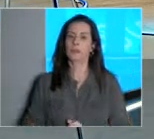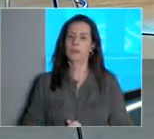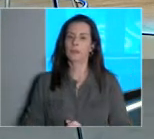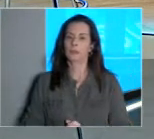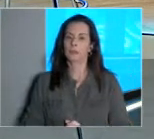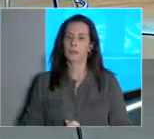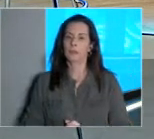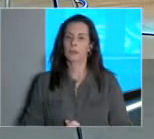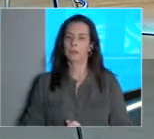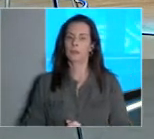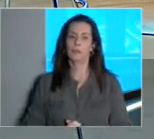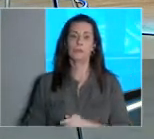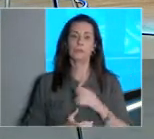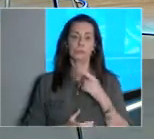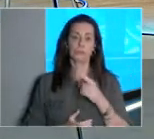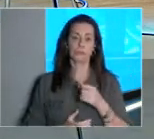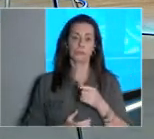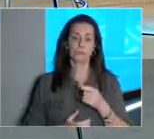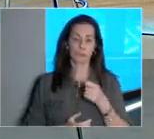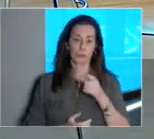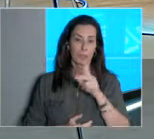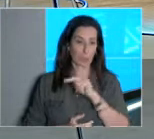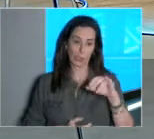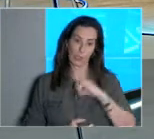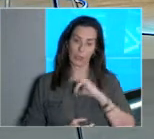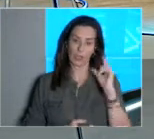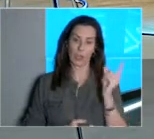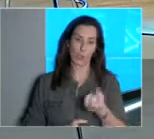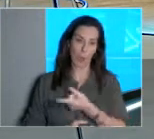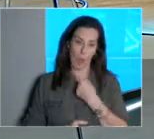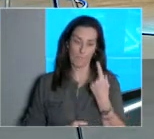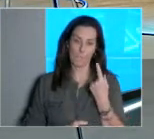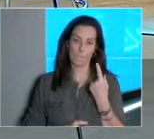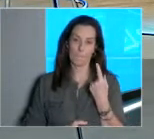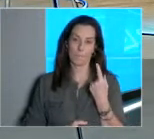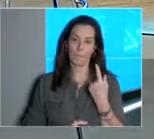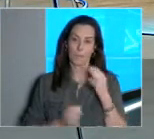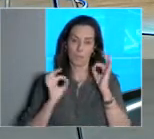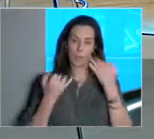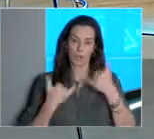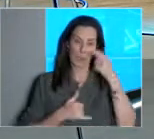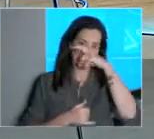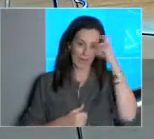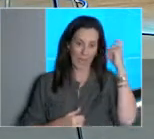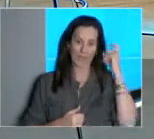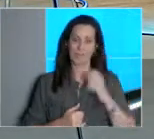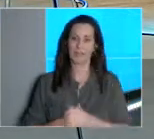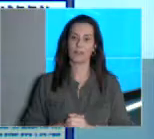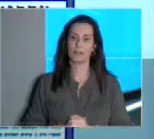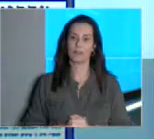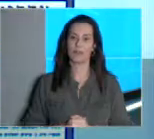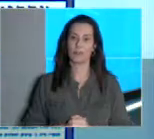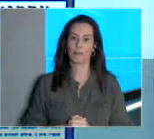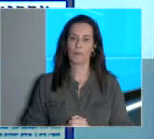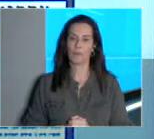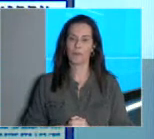היום. בישראל היום מספרים לנו שזה נושא שמעניין את כולם, בטח בחודשי הקיץ ובטח לקראת